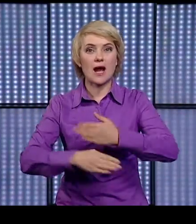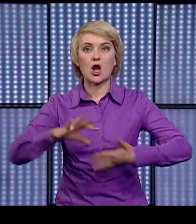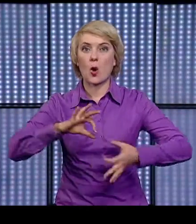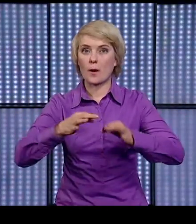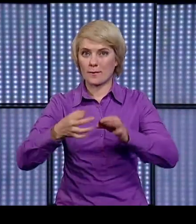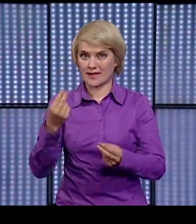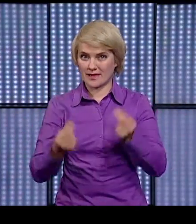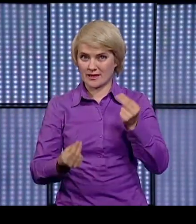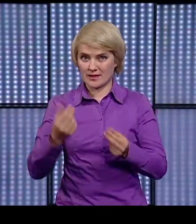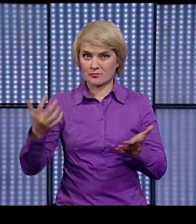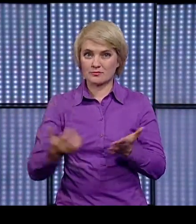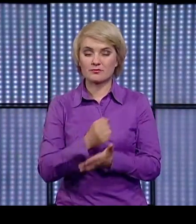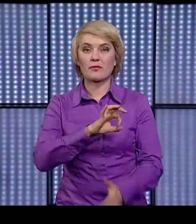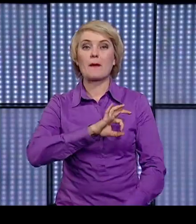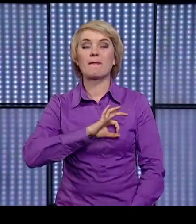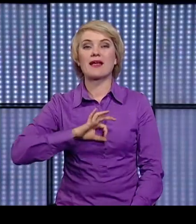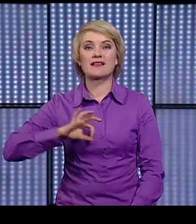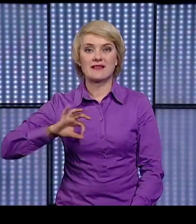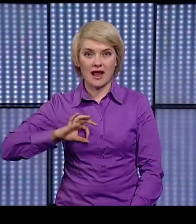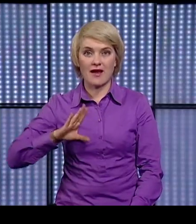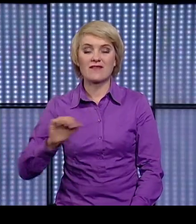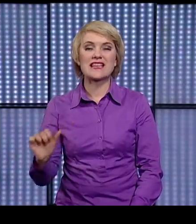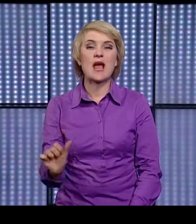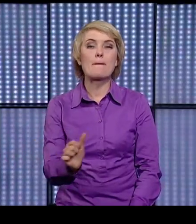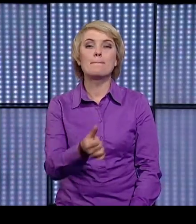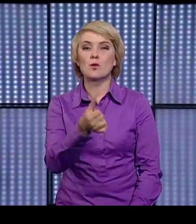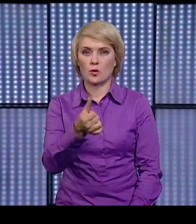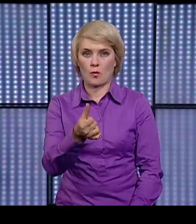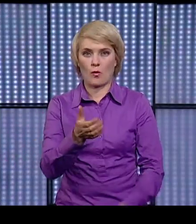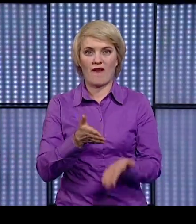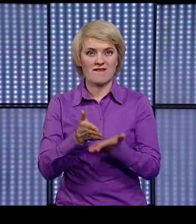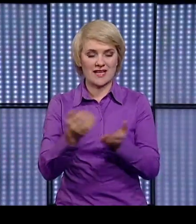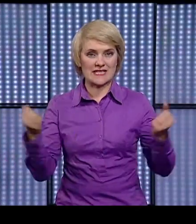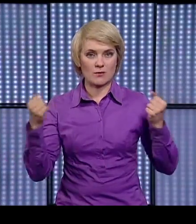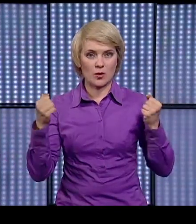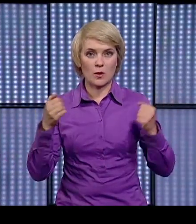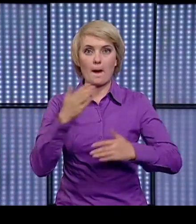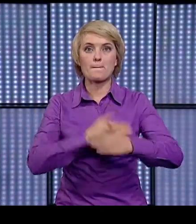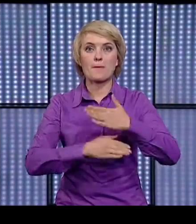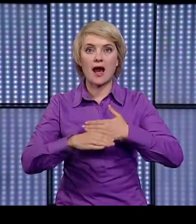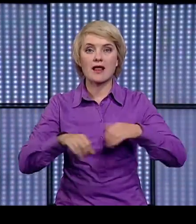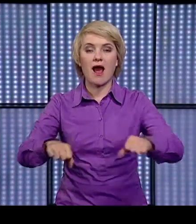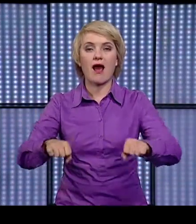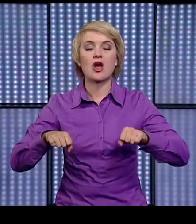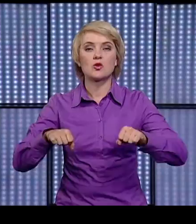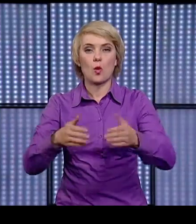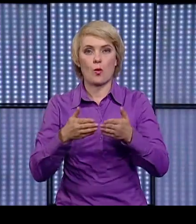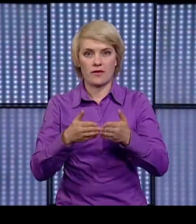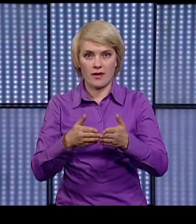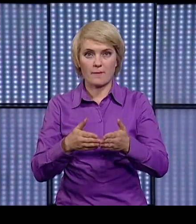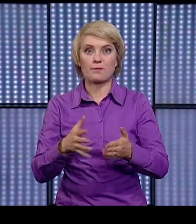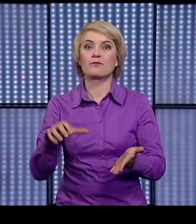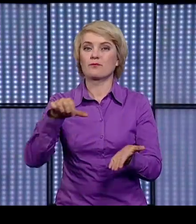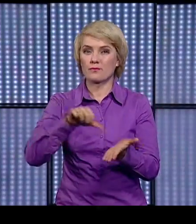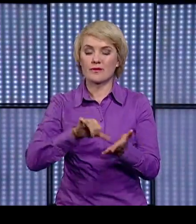ігор було розіграно медальні комплекти в дебютному виді спорту параканоя. Звісно, ця боротьба не обійшлася і без